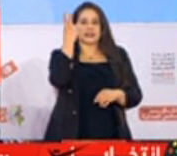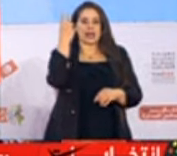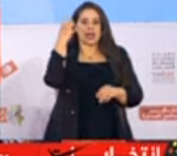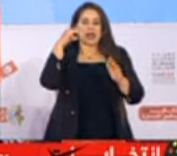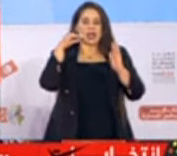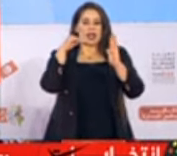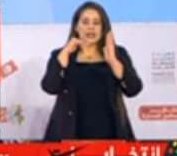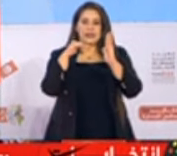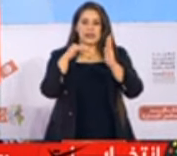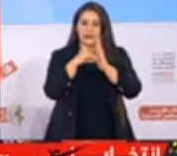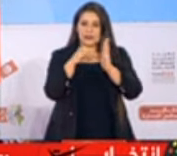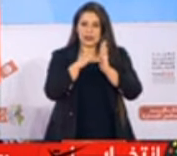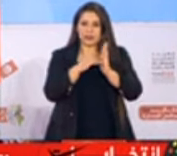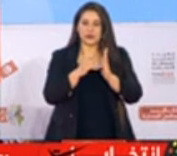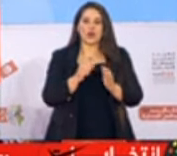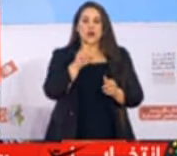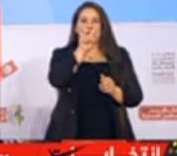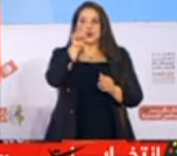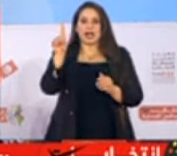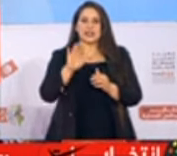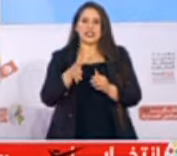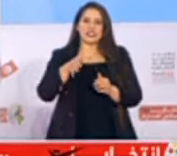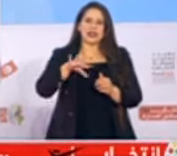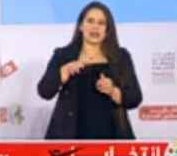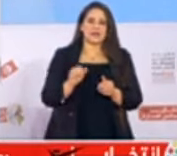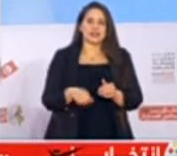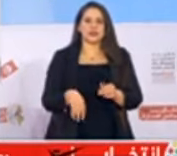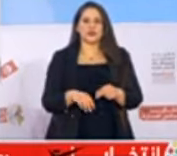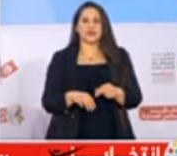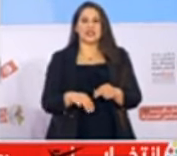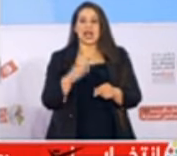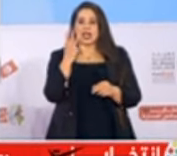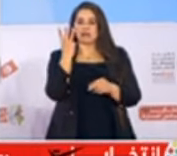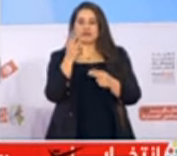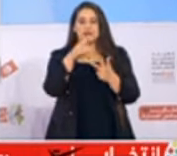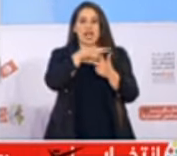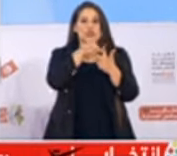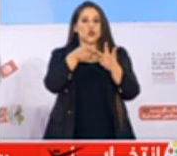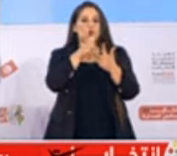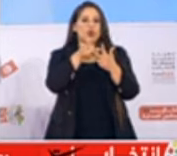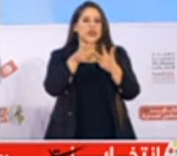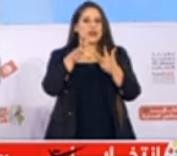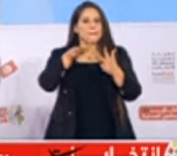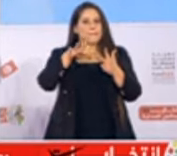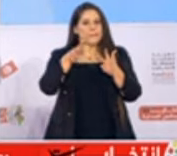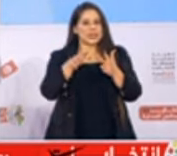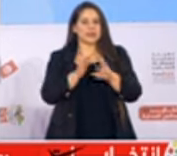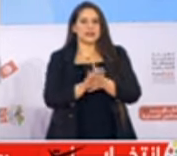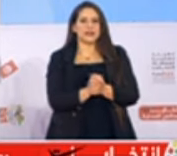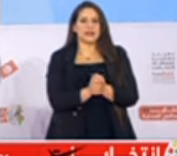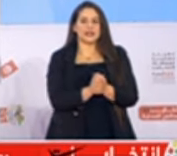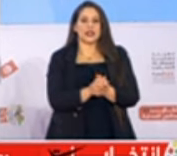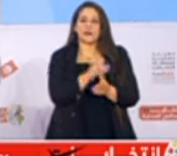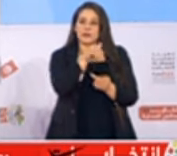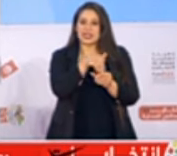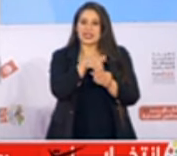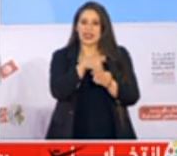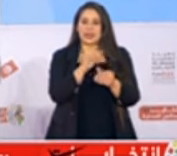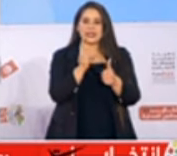الانتخابي في تونس تقريبا في حدود الثلث هو المعني بالحياه السياسيه بصفه عامه وبالانتخابات